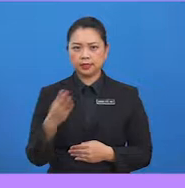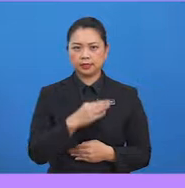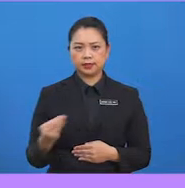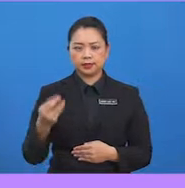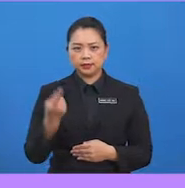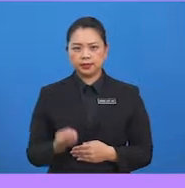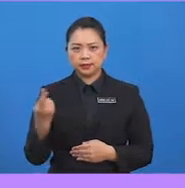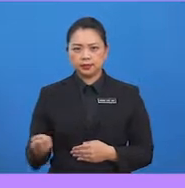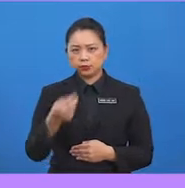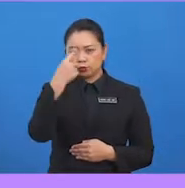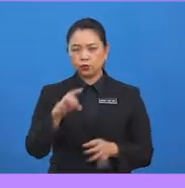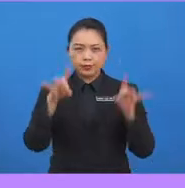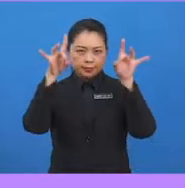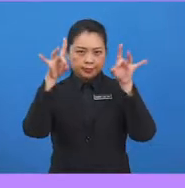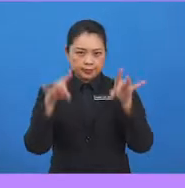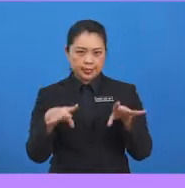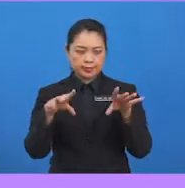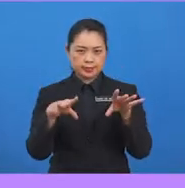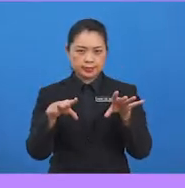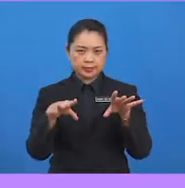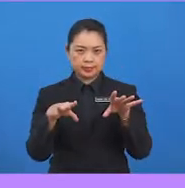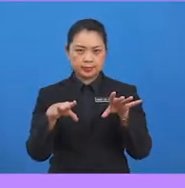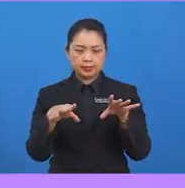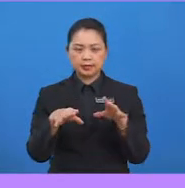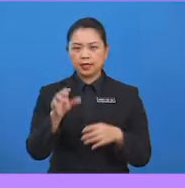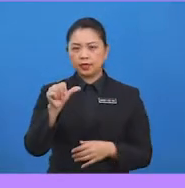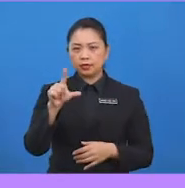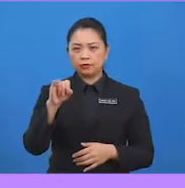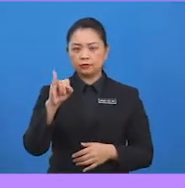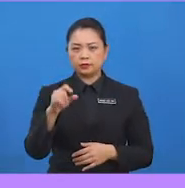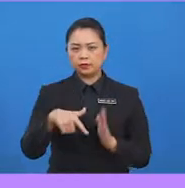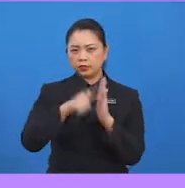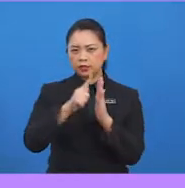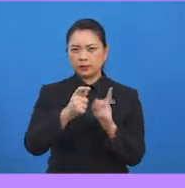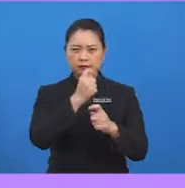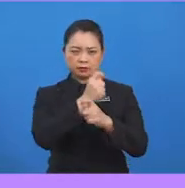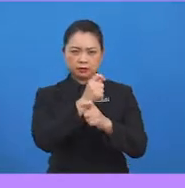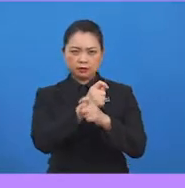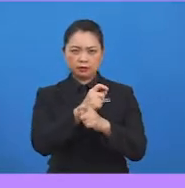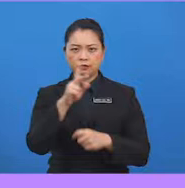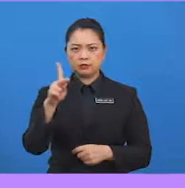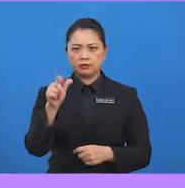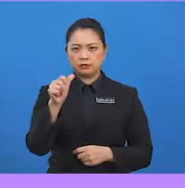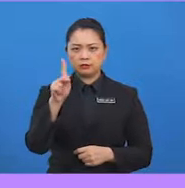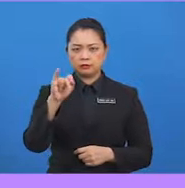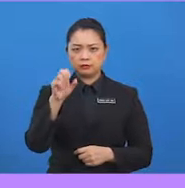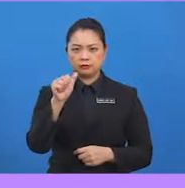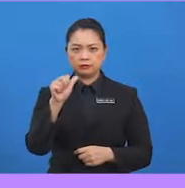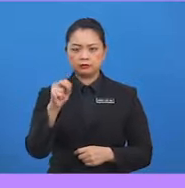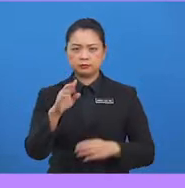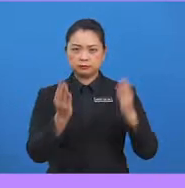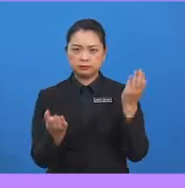menguji hipotesis iaitu aloi lebih tahan terhadap kakisan berbanding dengan logam